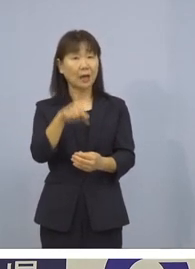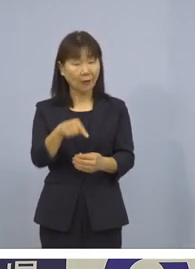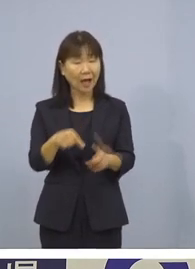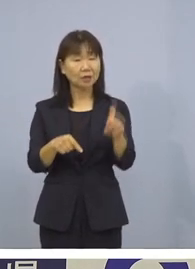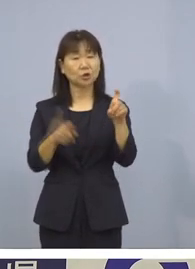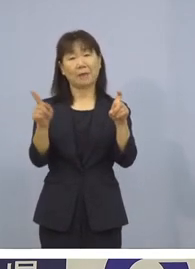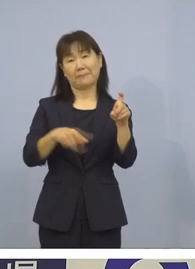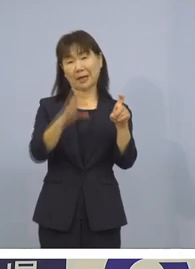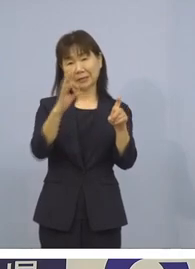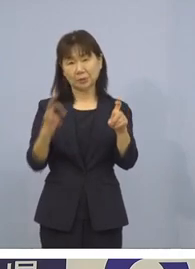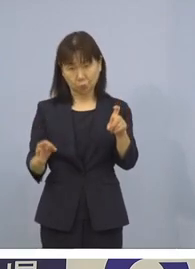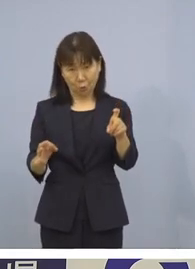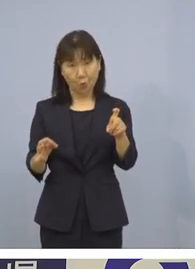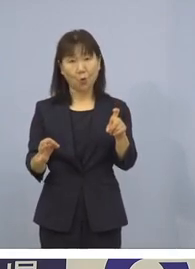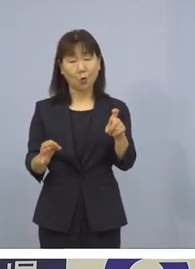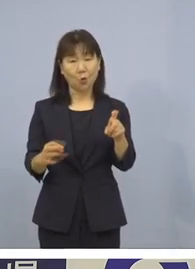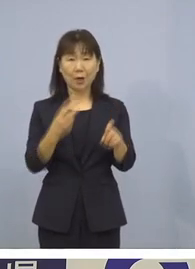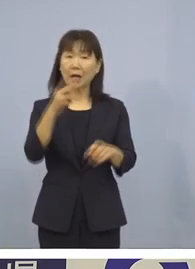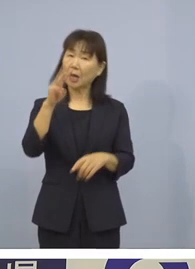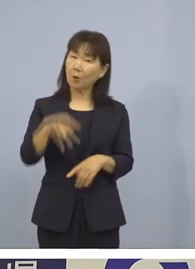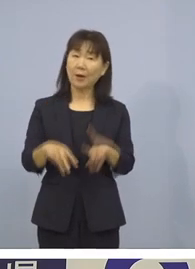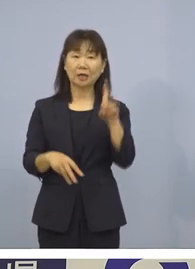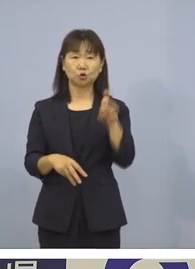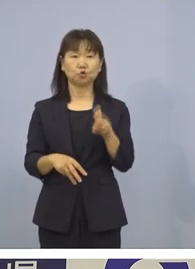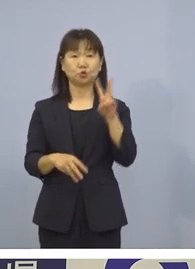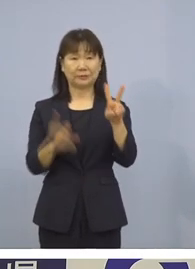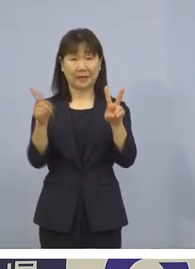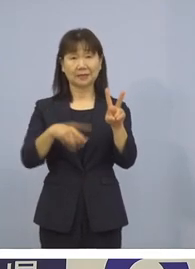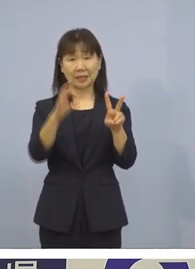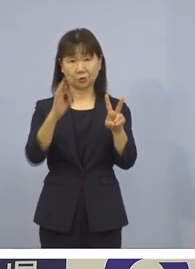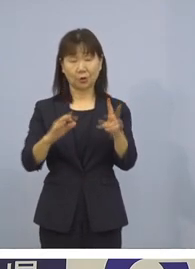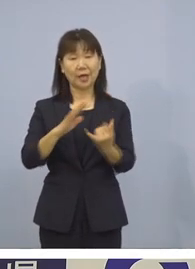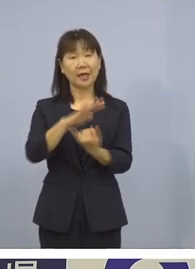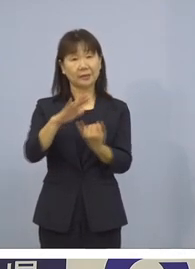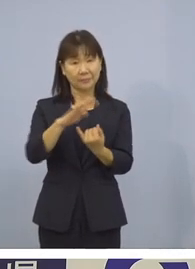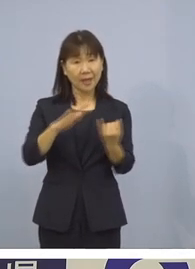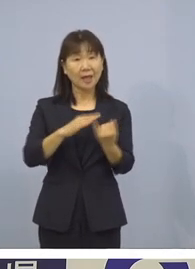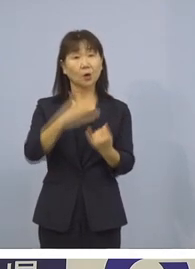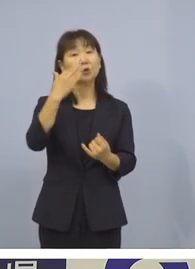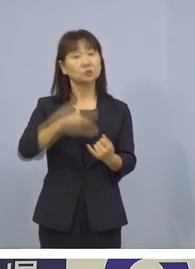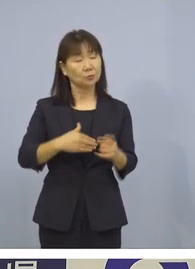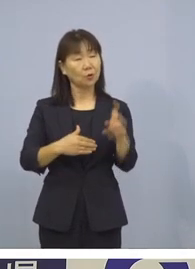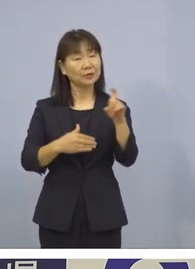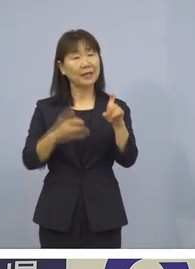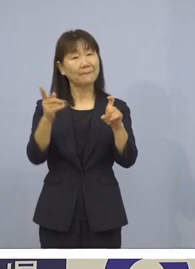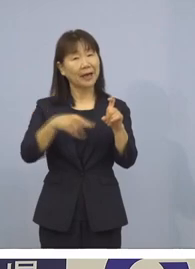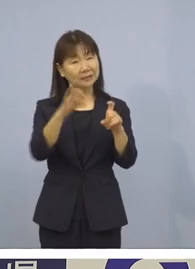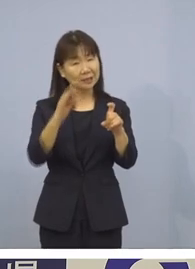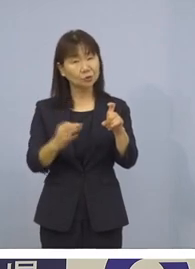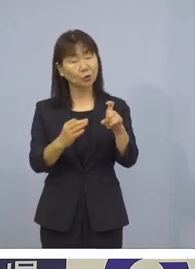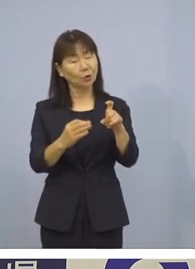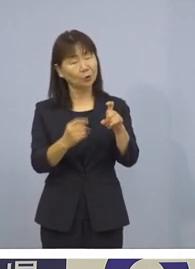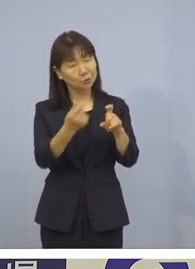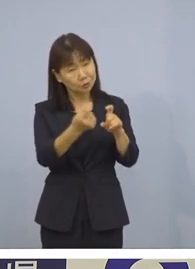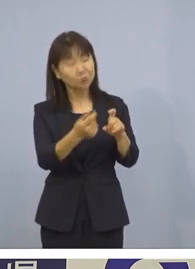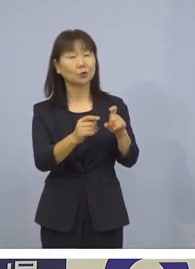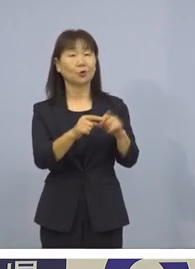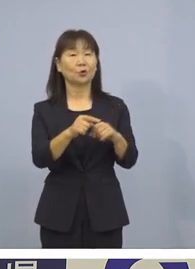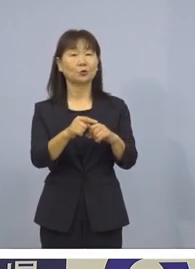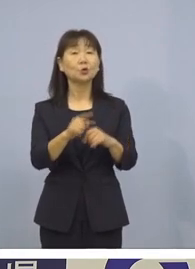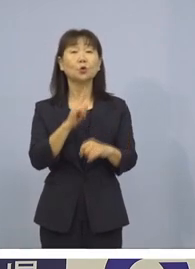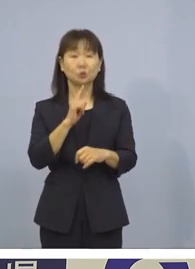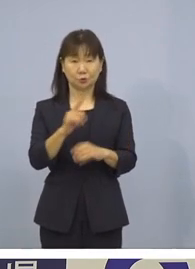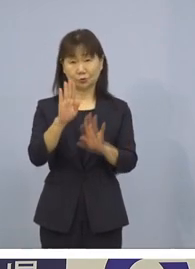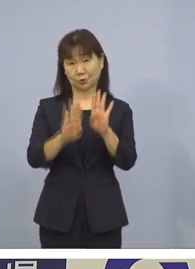10%、 香川が12%、愛媛高知も 10% 弱、まあ、こういったこともです